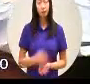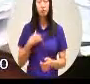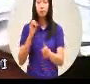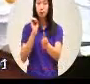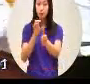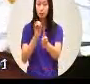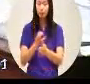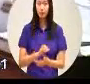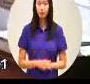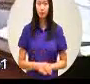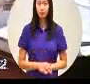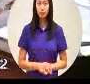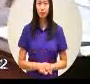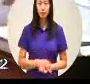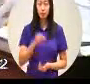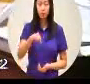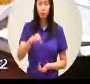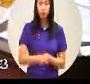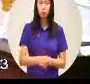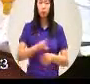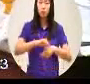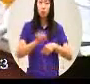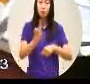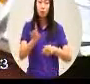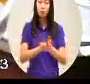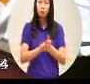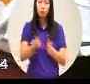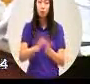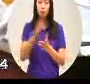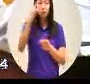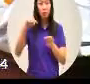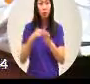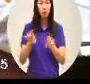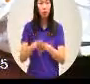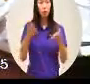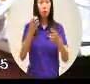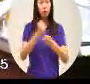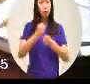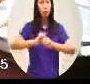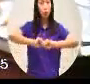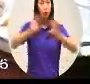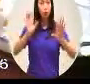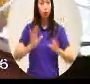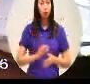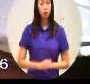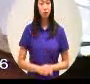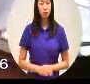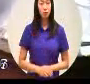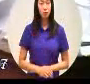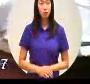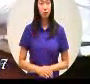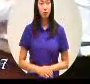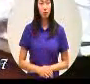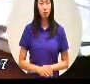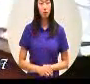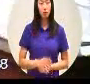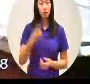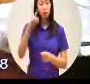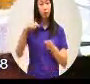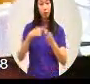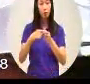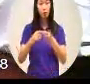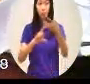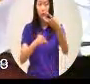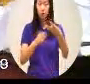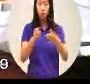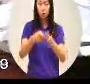长做报告、哦、这个什么时候要实施是明年就要实施的这三月份就要